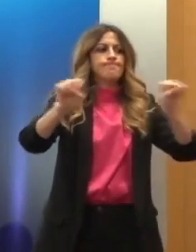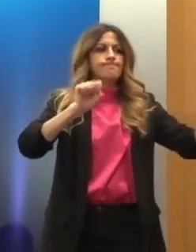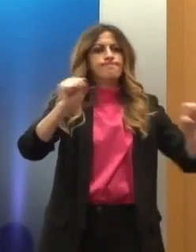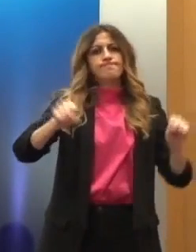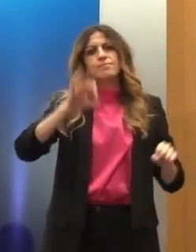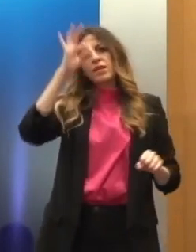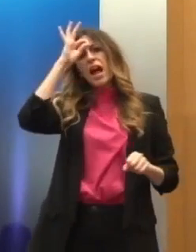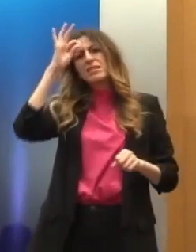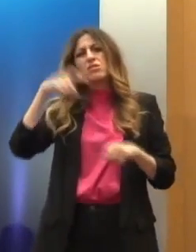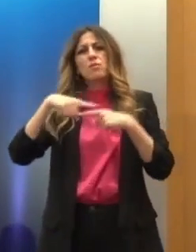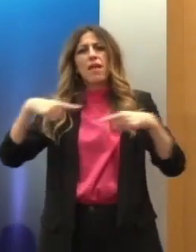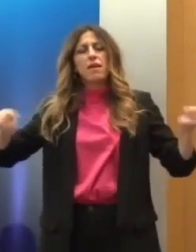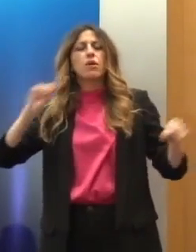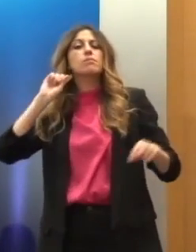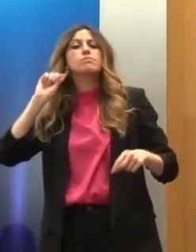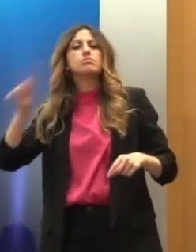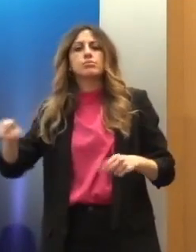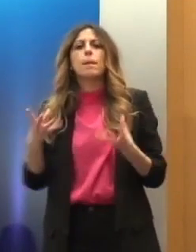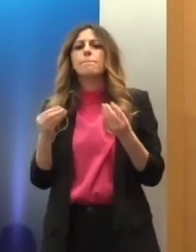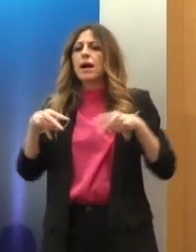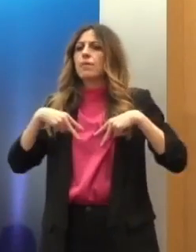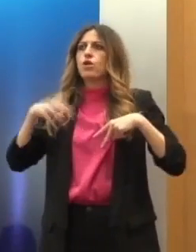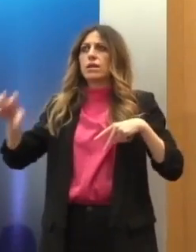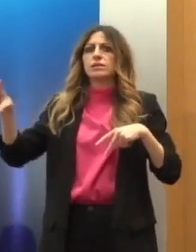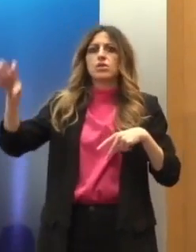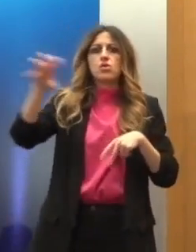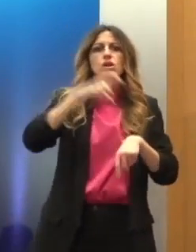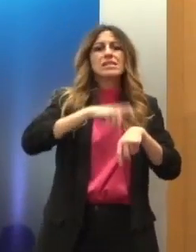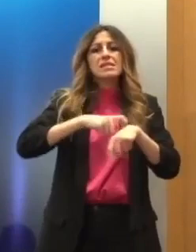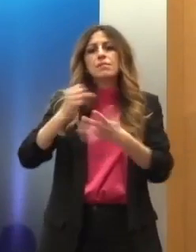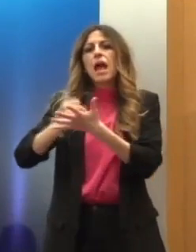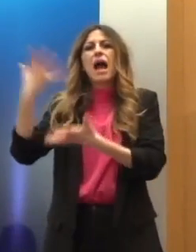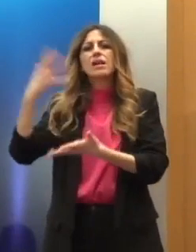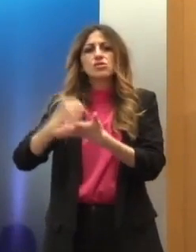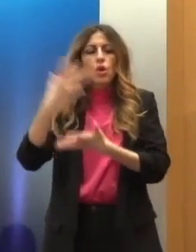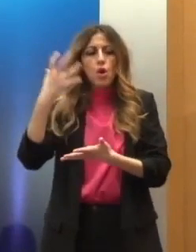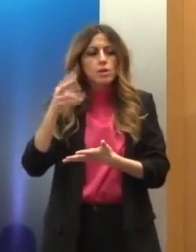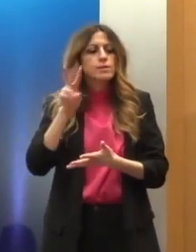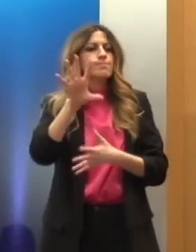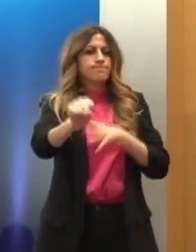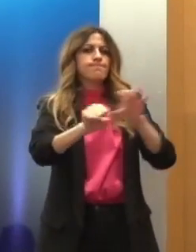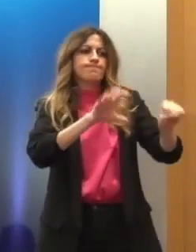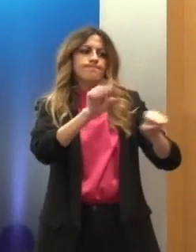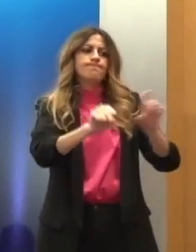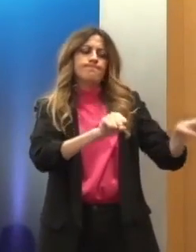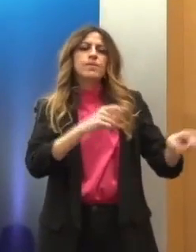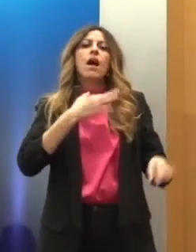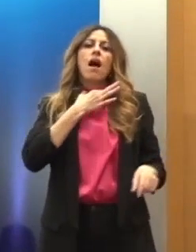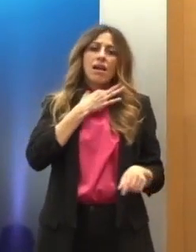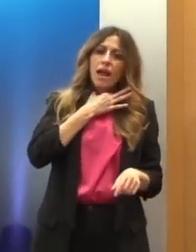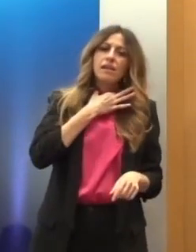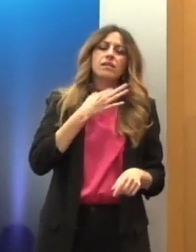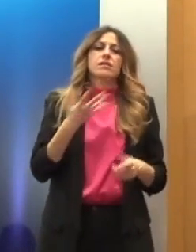και πάρα πολλά κράτη κατά τη διαδικασία της Οικουμενικής Περιοδικής Αξιολόγησης αναφέρθηκαν στην ανάγκη αποτελεσματικής διερεύνησης